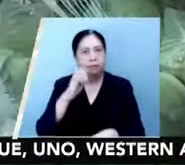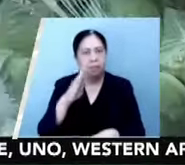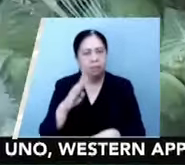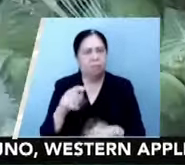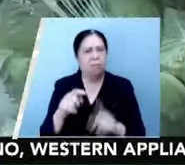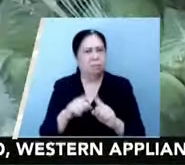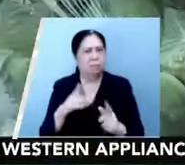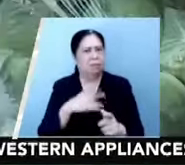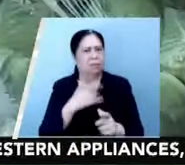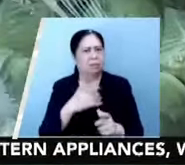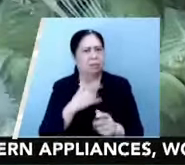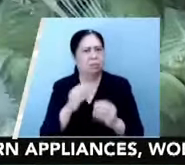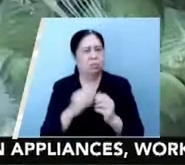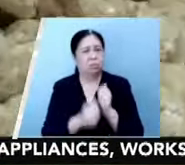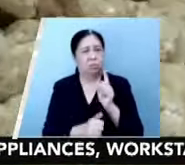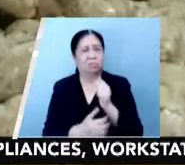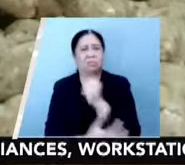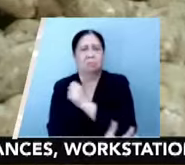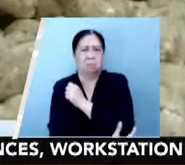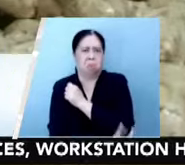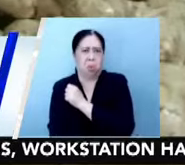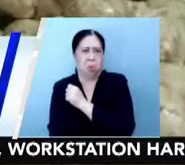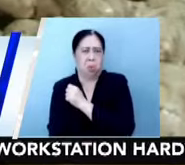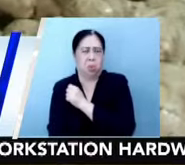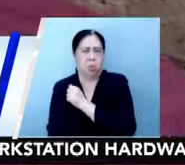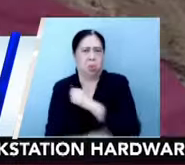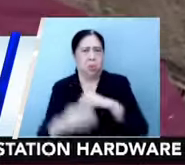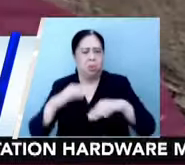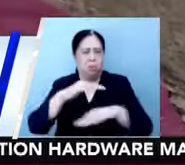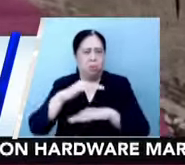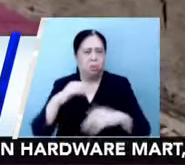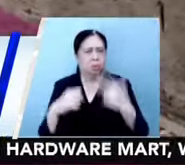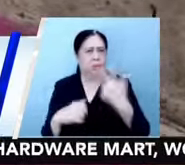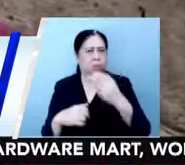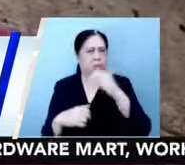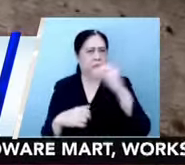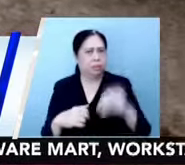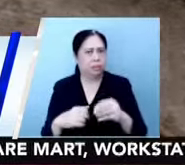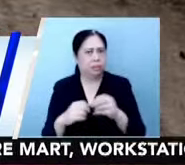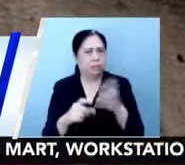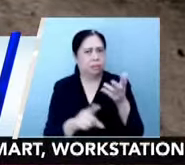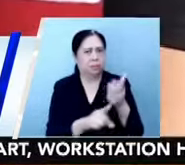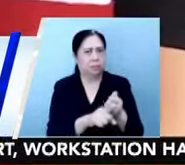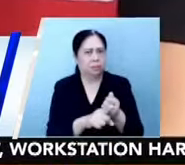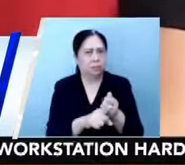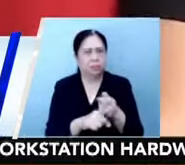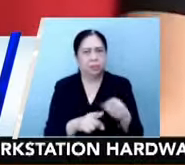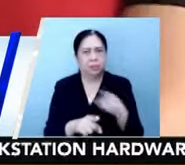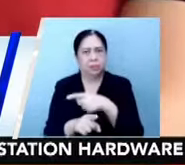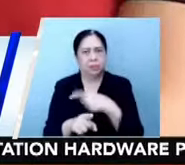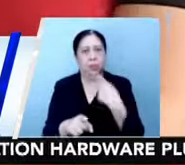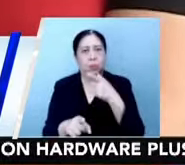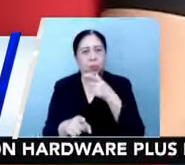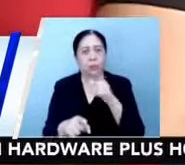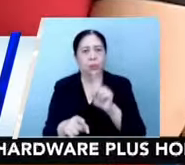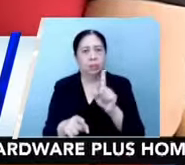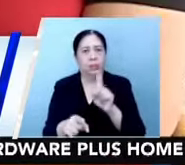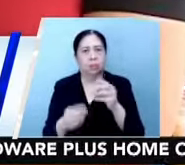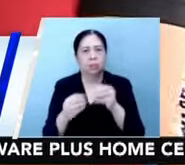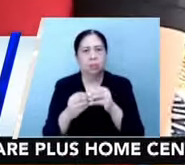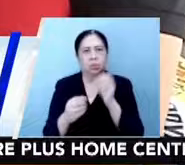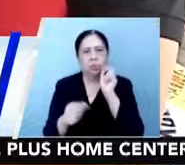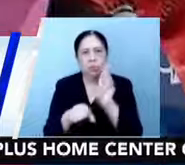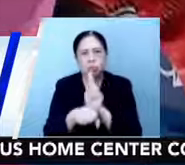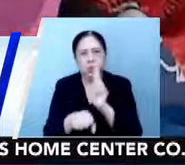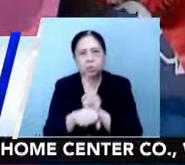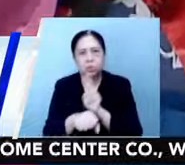ang pinakamahirap sa bansa o bottom 30%. Mas tinamaan kasi ng pagmahal ng bilihin ng mga produktong mas ginugugulan ng budget